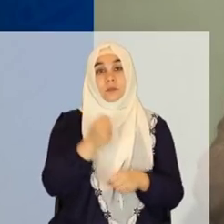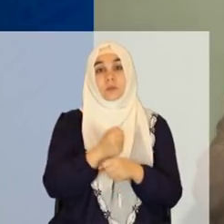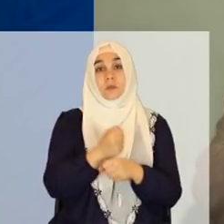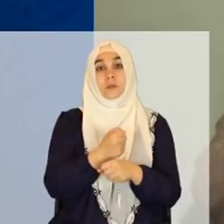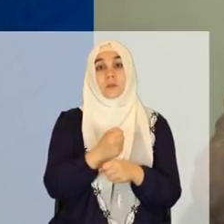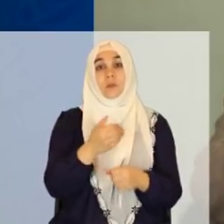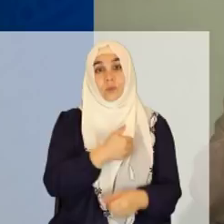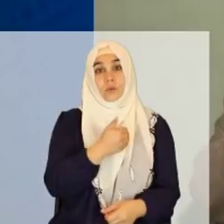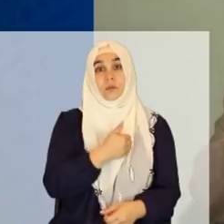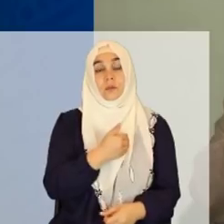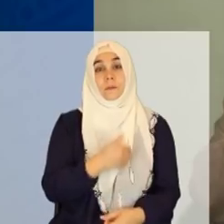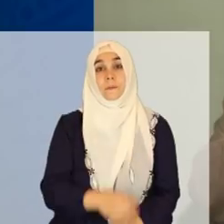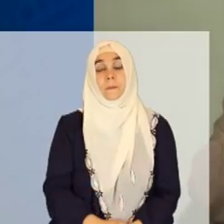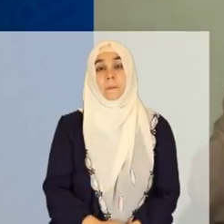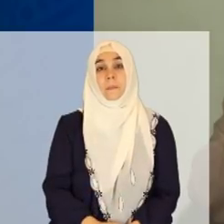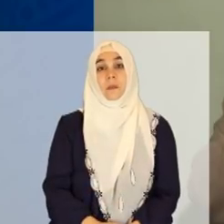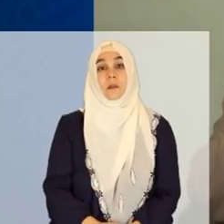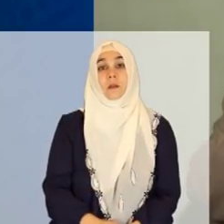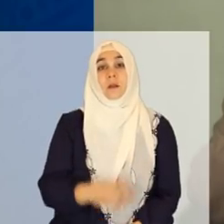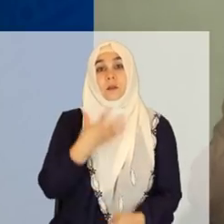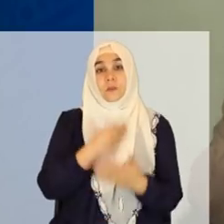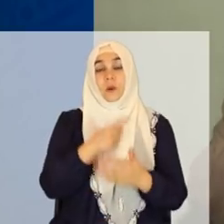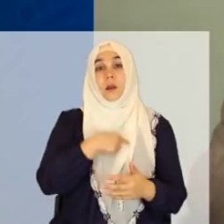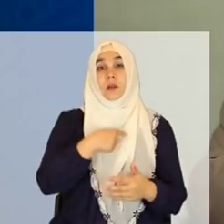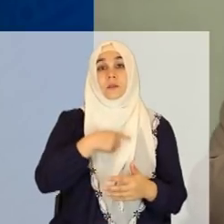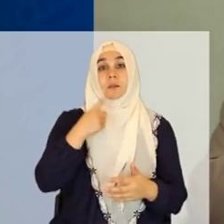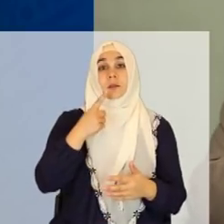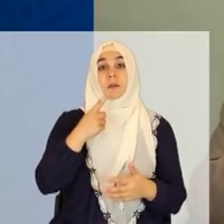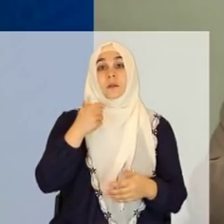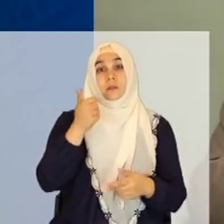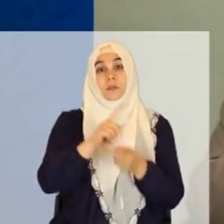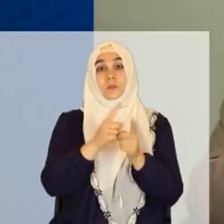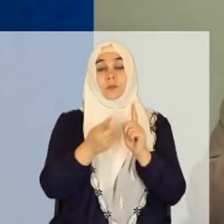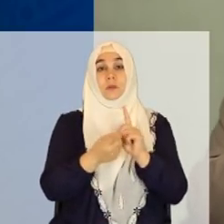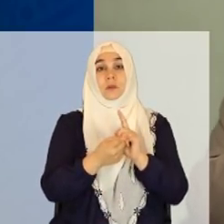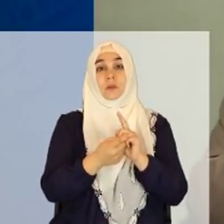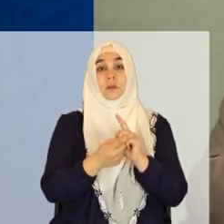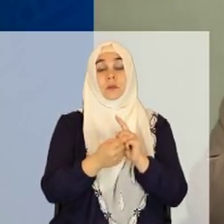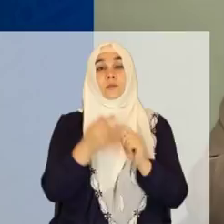tushunib nima? Axloqiy bir yuksaklikka erishgan.